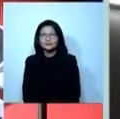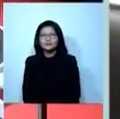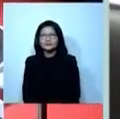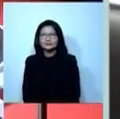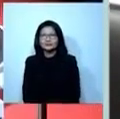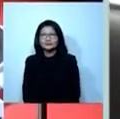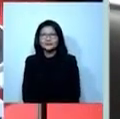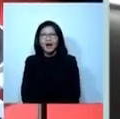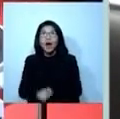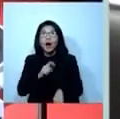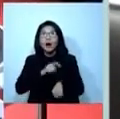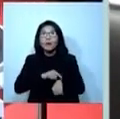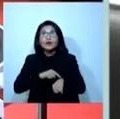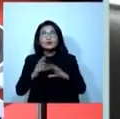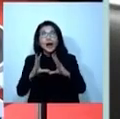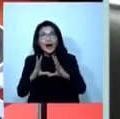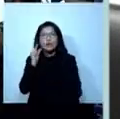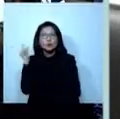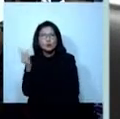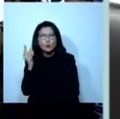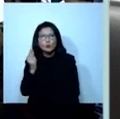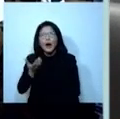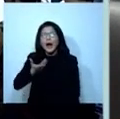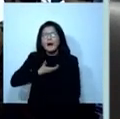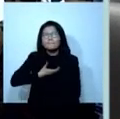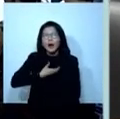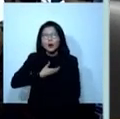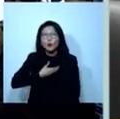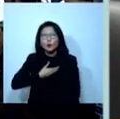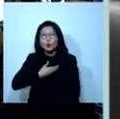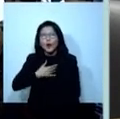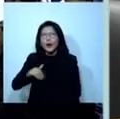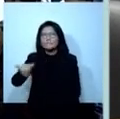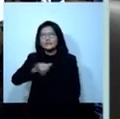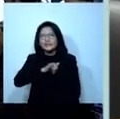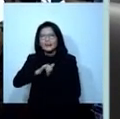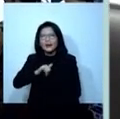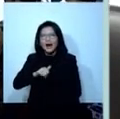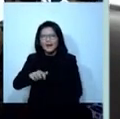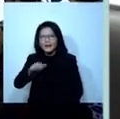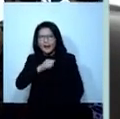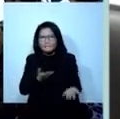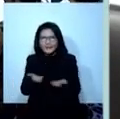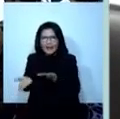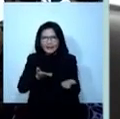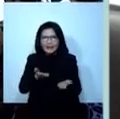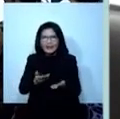apakah memang itu dalam visi misi diklirkan. Kalau dalam visi misi harusnya